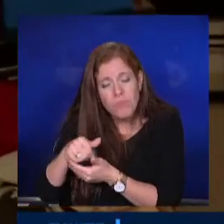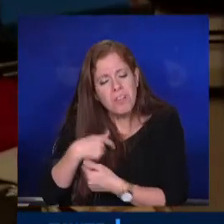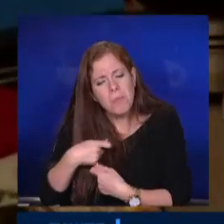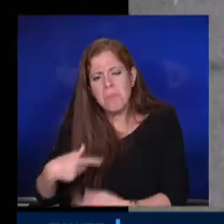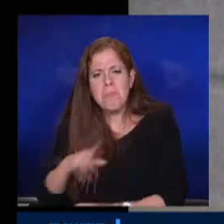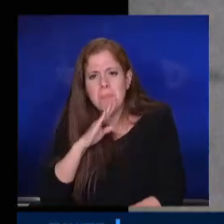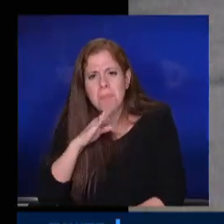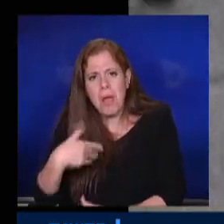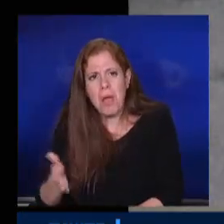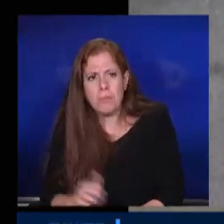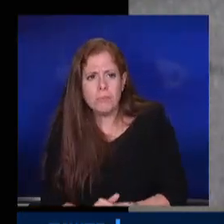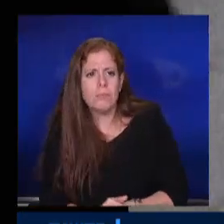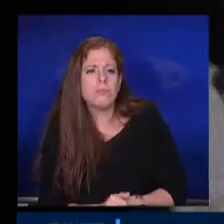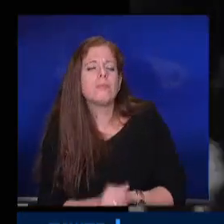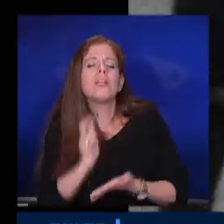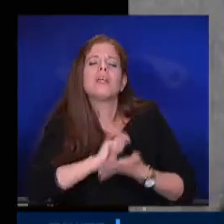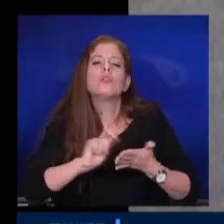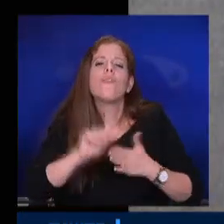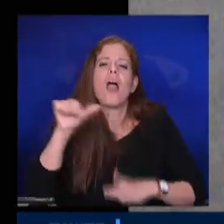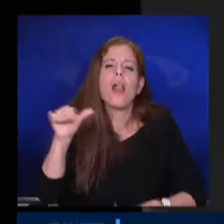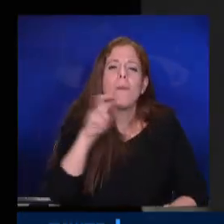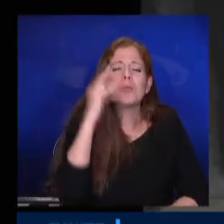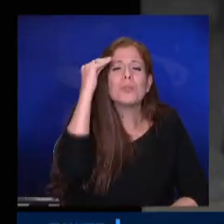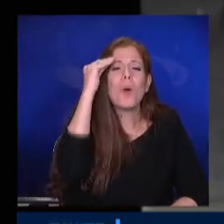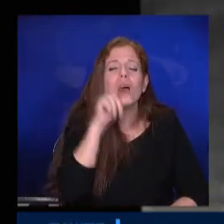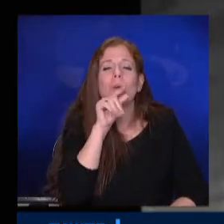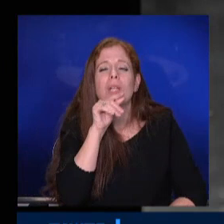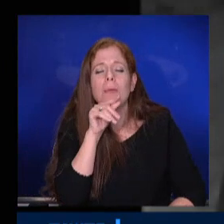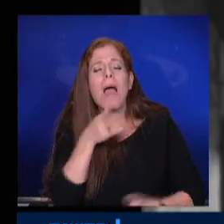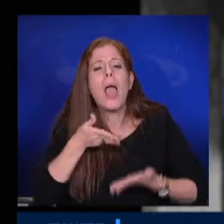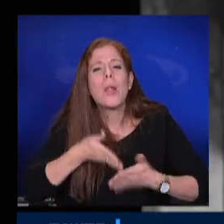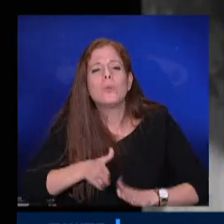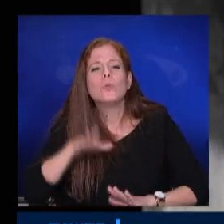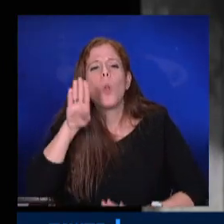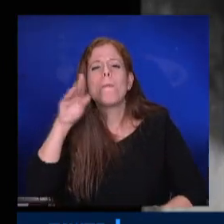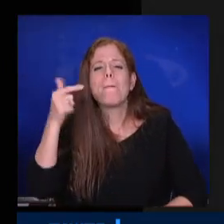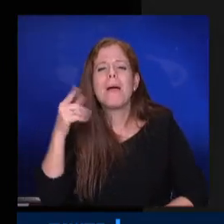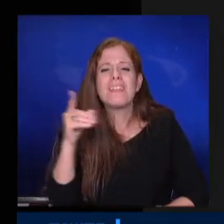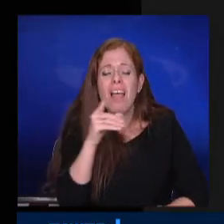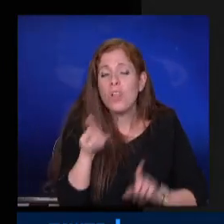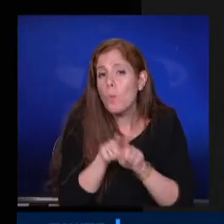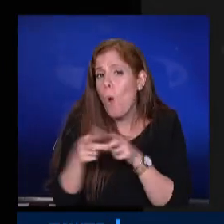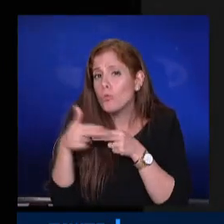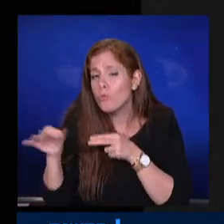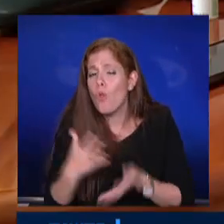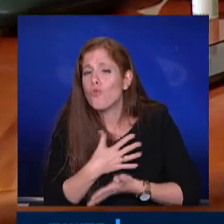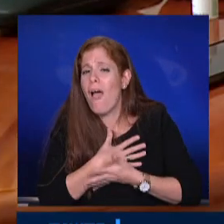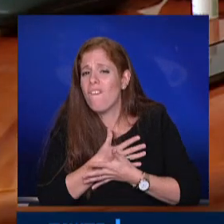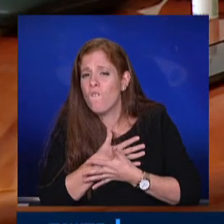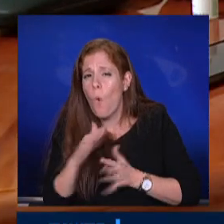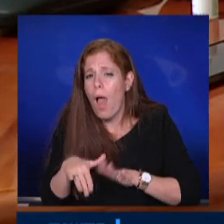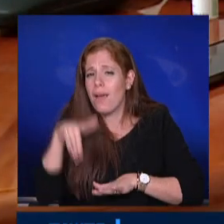הסופר אלי אמיר זוכר היטב את היונים מילדותו בבגדד, כמו את שכניו שאהבו לגדל אותם. הם לא רק